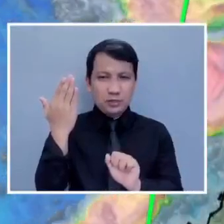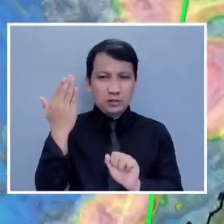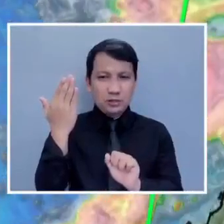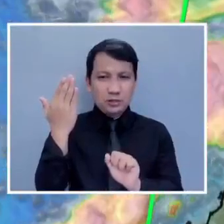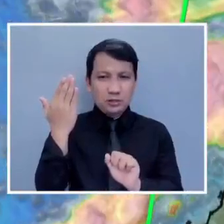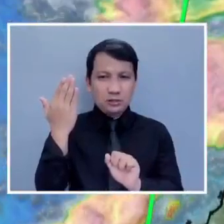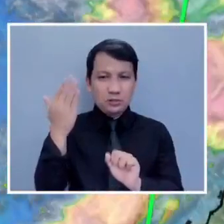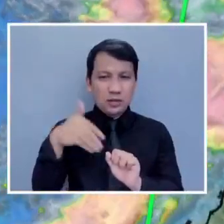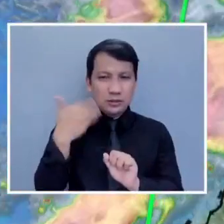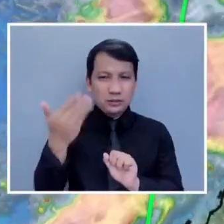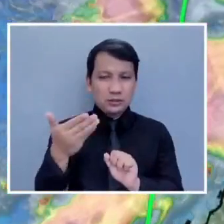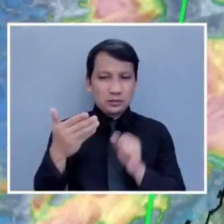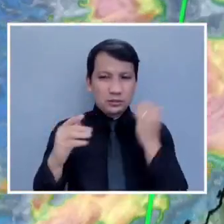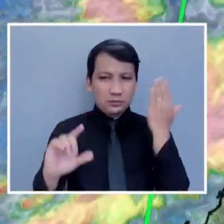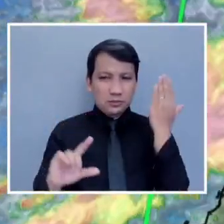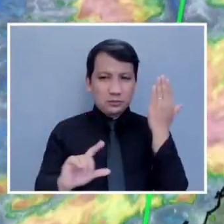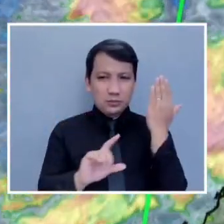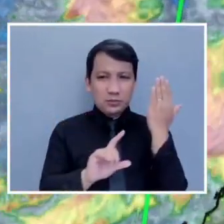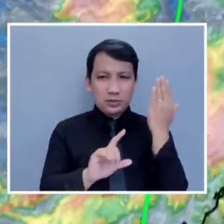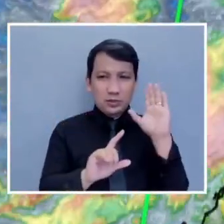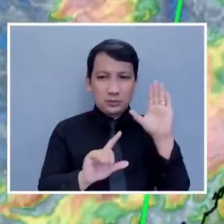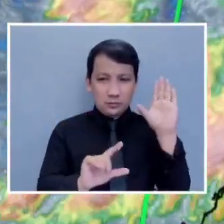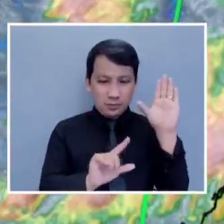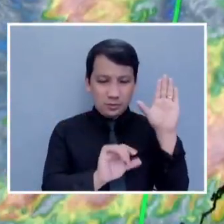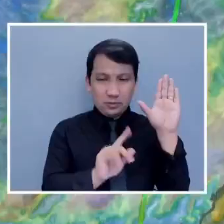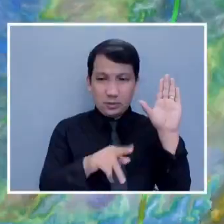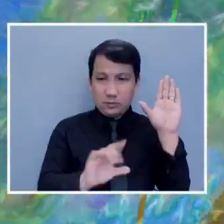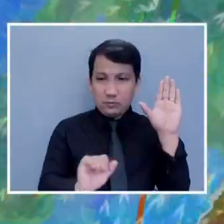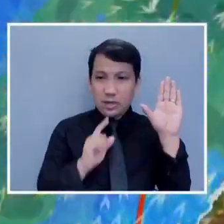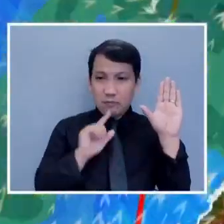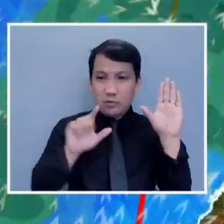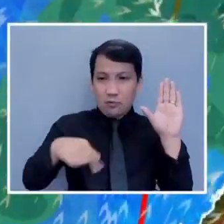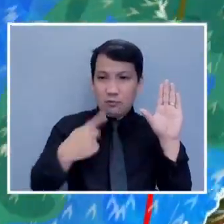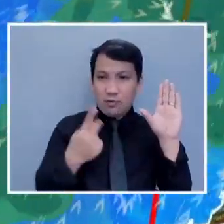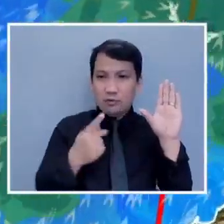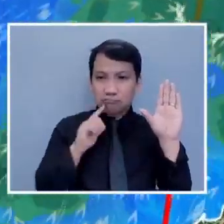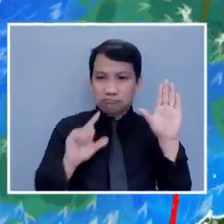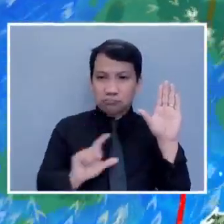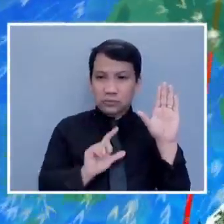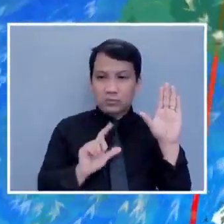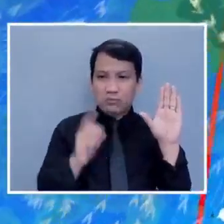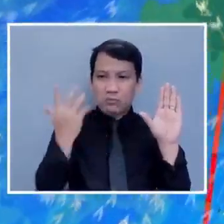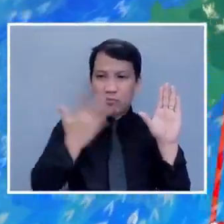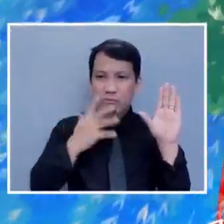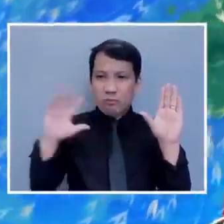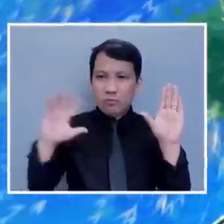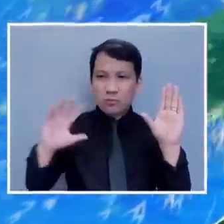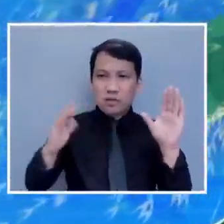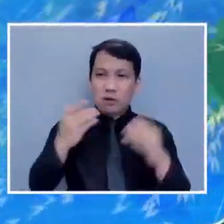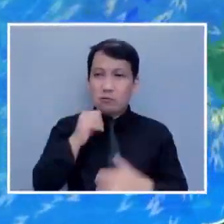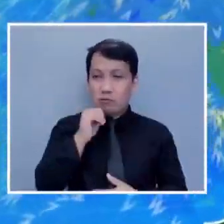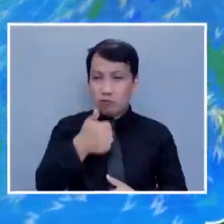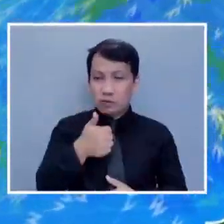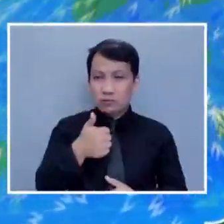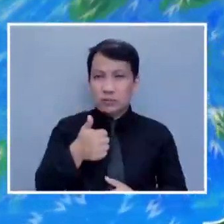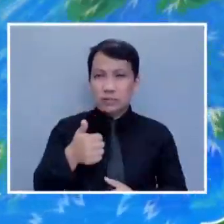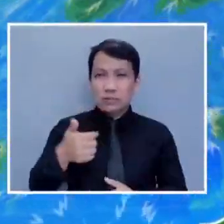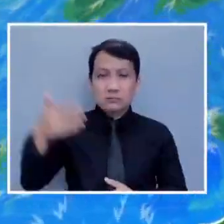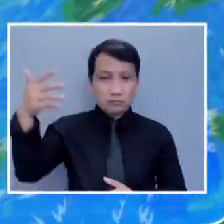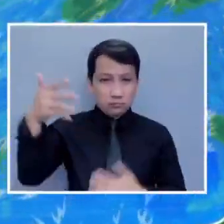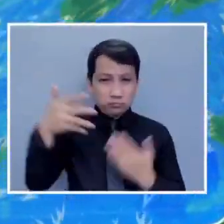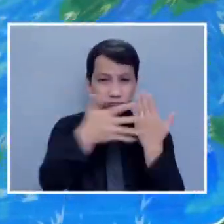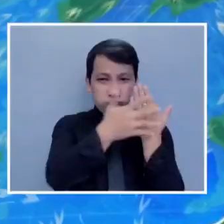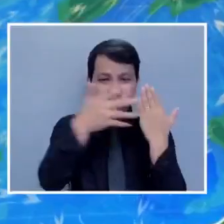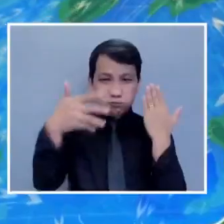na 12 hanggang 24 na oras. Ang mainit na easterlies ang iiral bukas at kapamilya, maulan